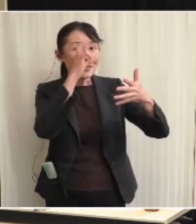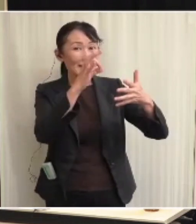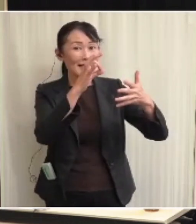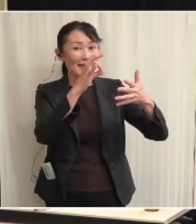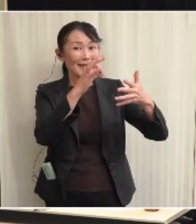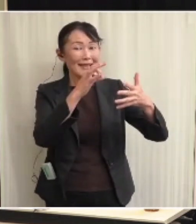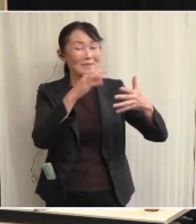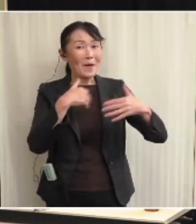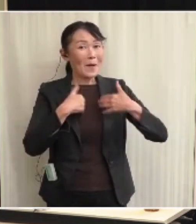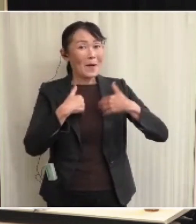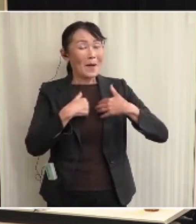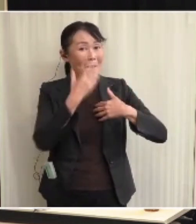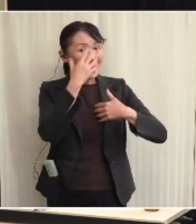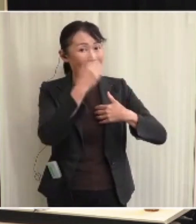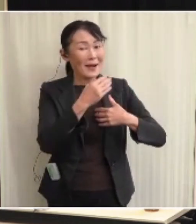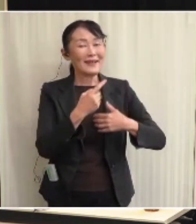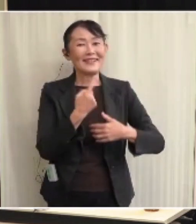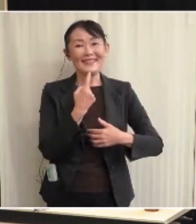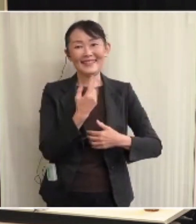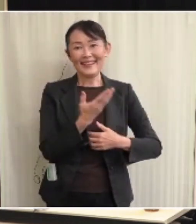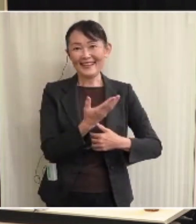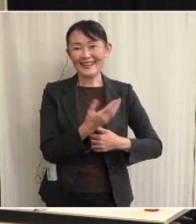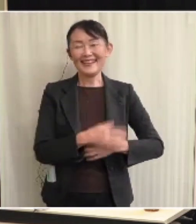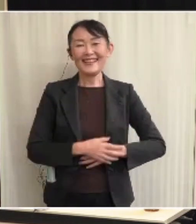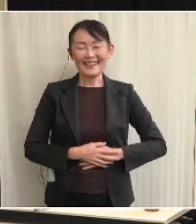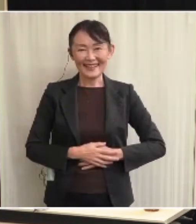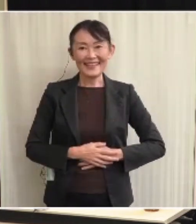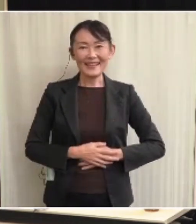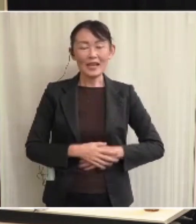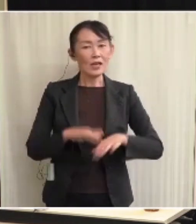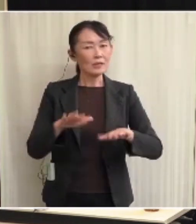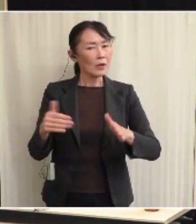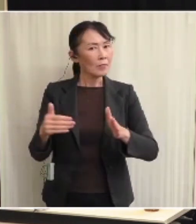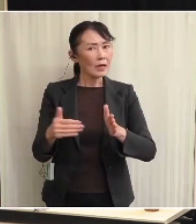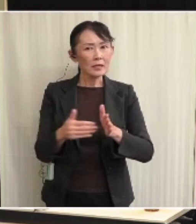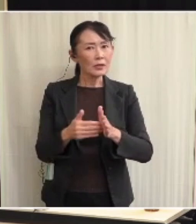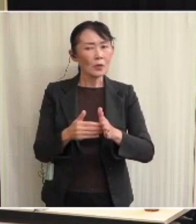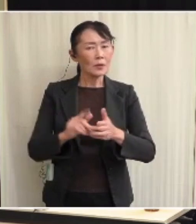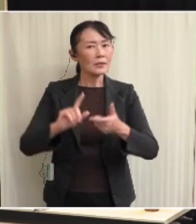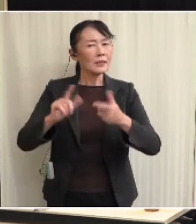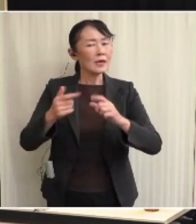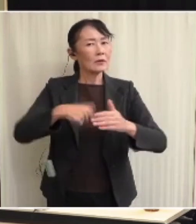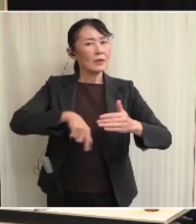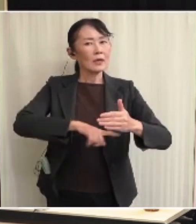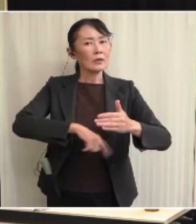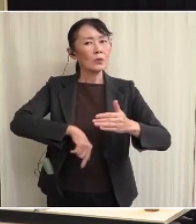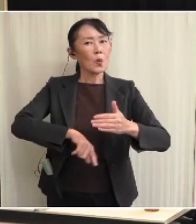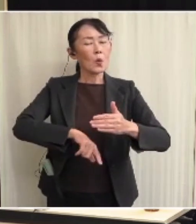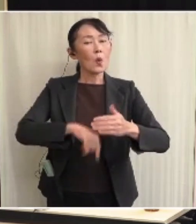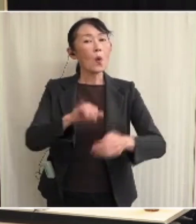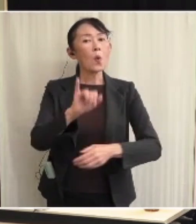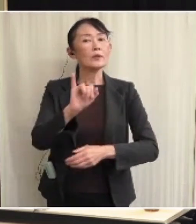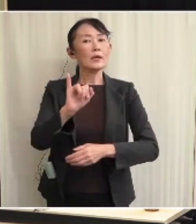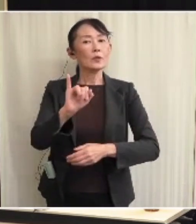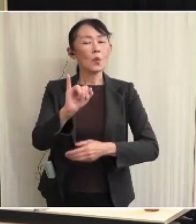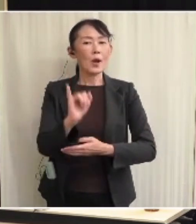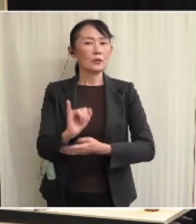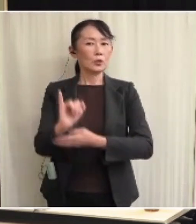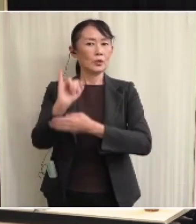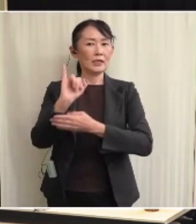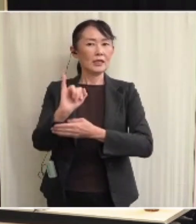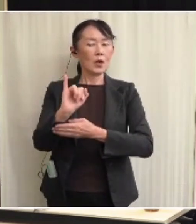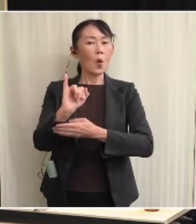して、それまでの女児向けのアニメと違って、女の子が主人公